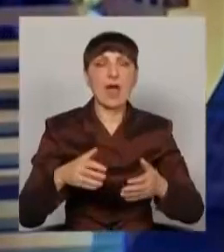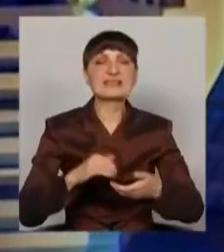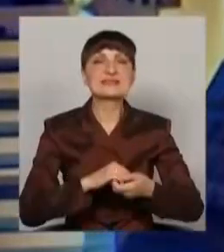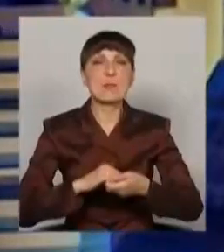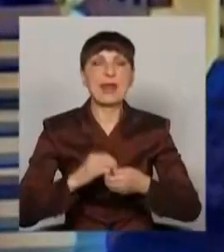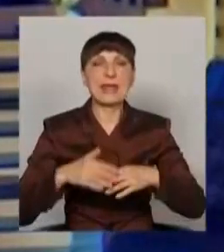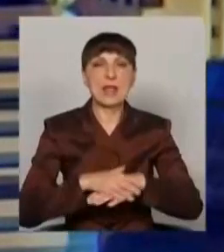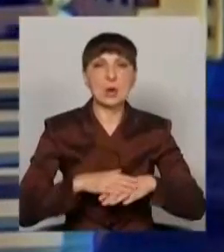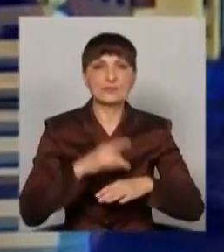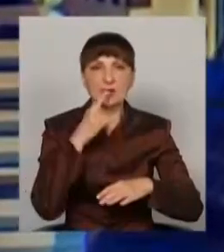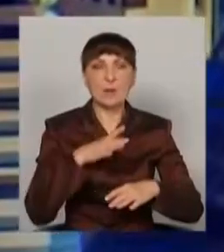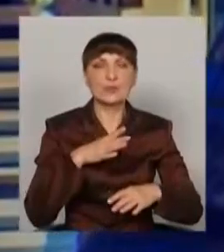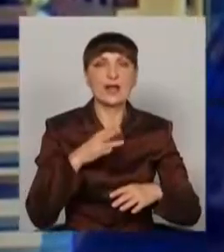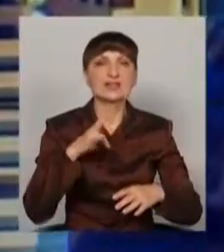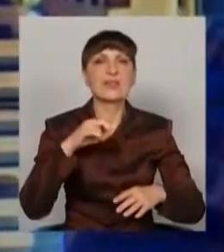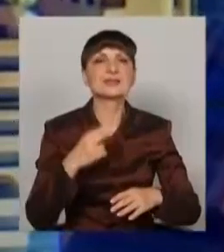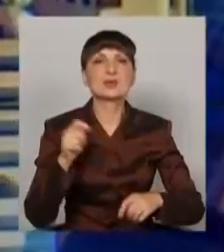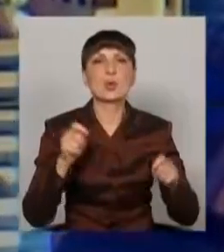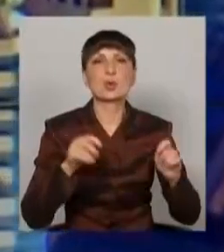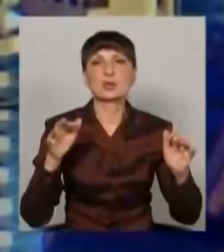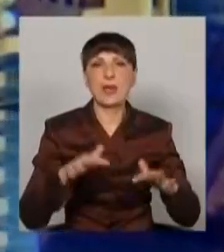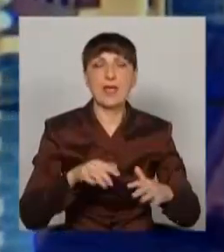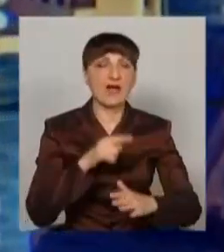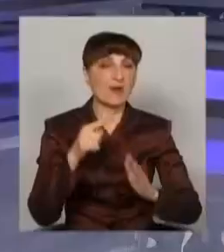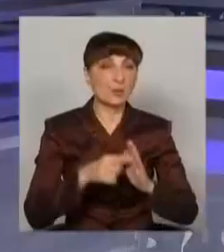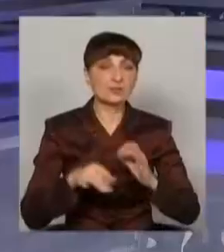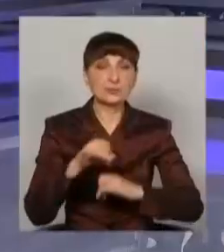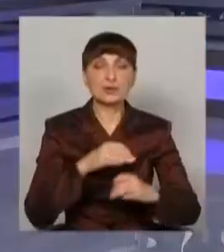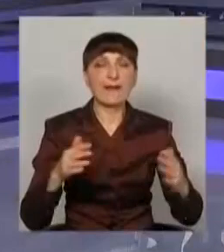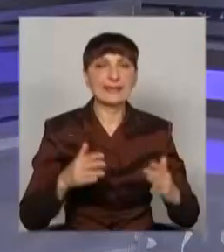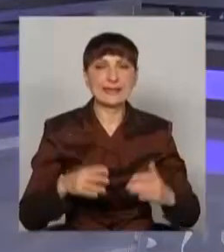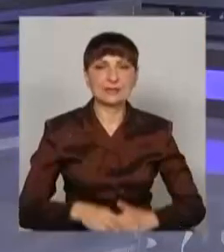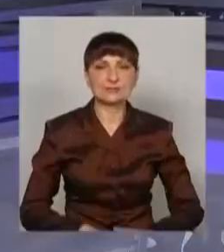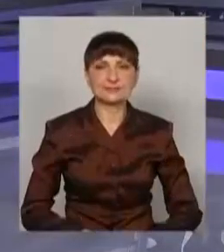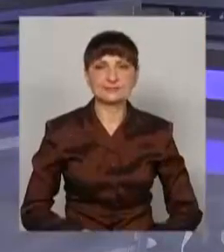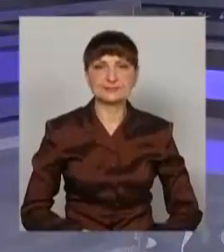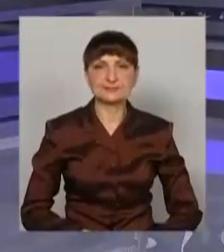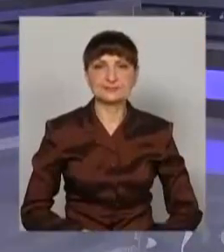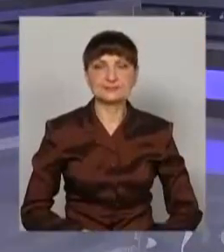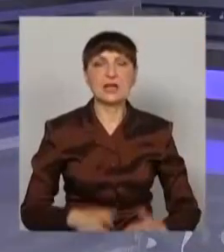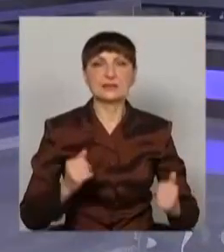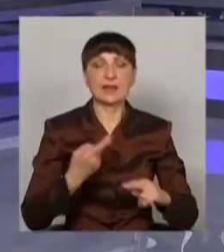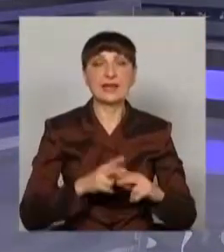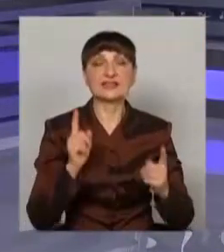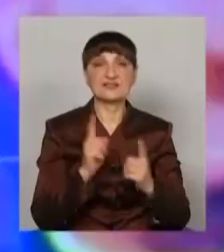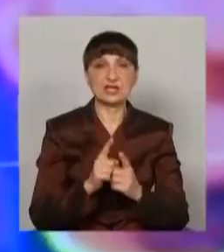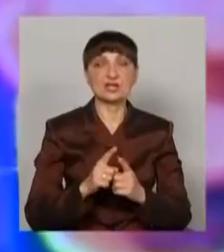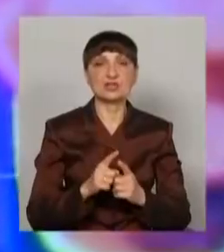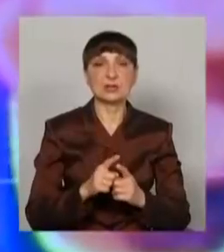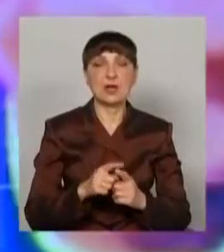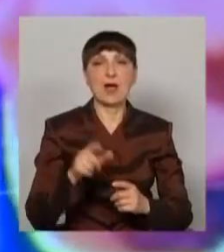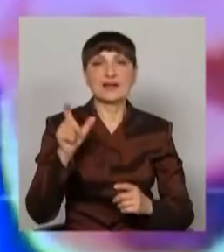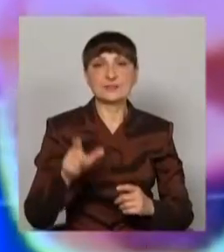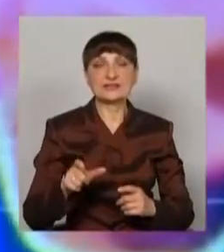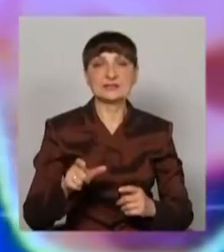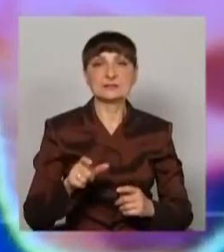посвящено национальному курултаю. Какие вопросы были обсуждены на встрече? Все верно. Вот на этой встрече как раз господин Азильханов,